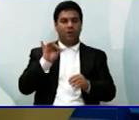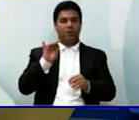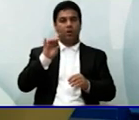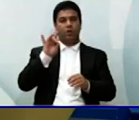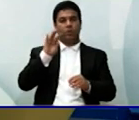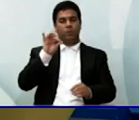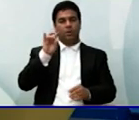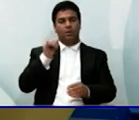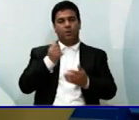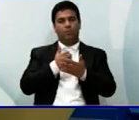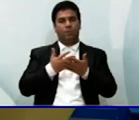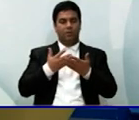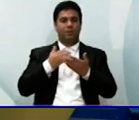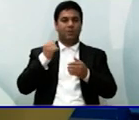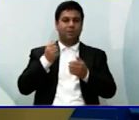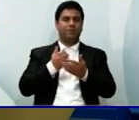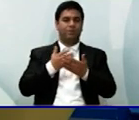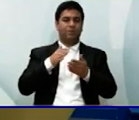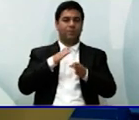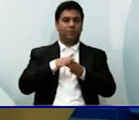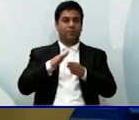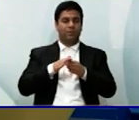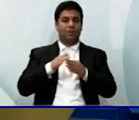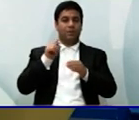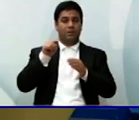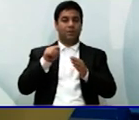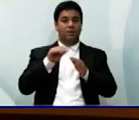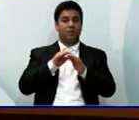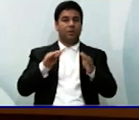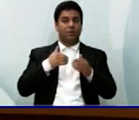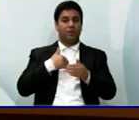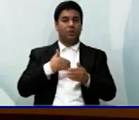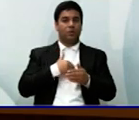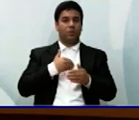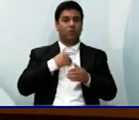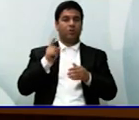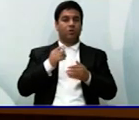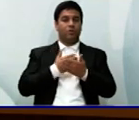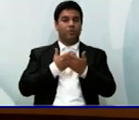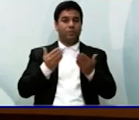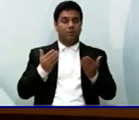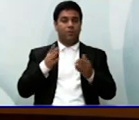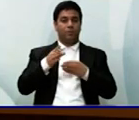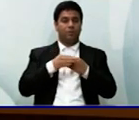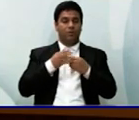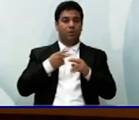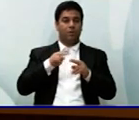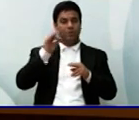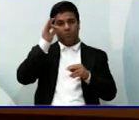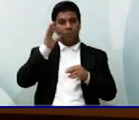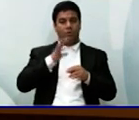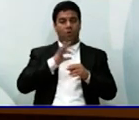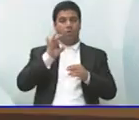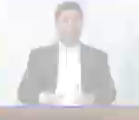романы и поэтические произведения. Здесь, ребята, я бы хотела, чтобы мы с вами вспомнили